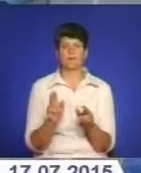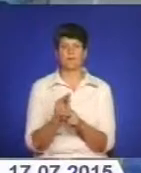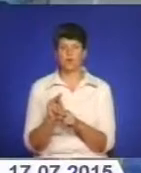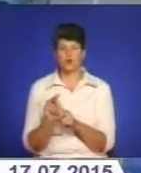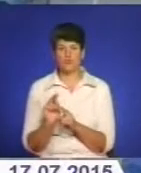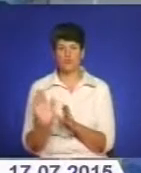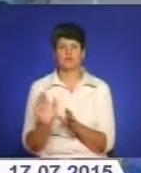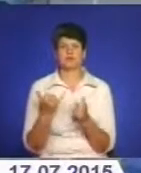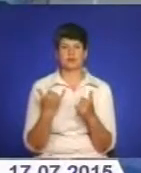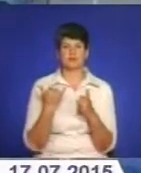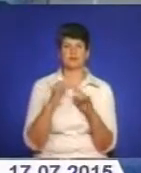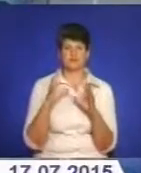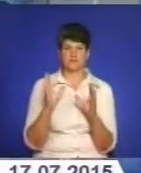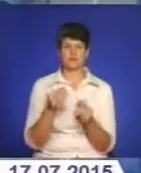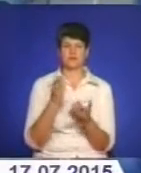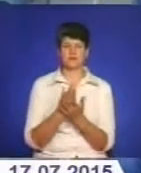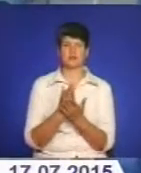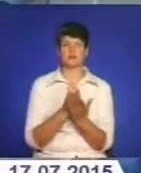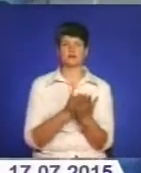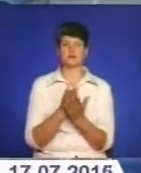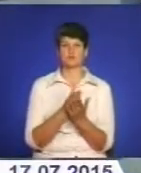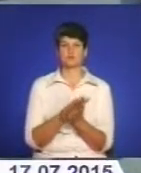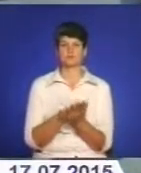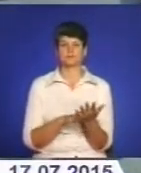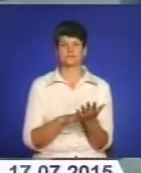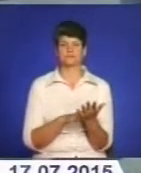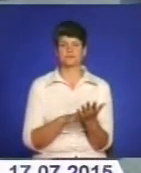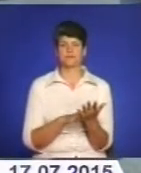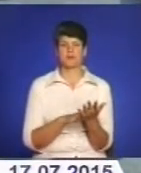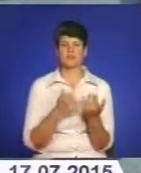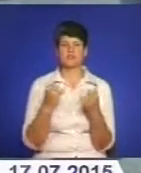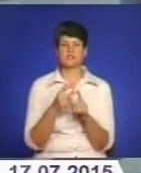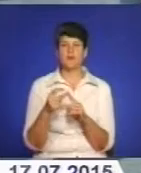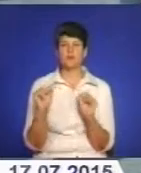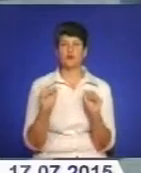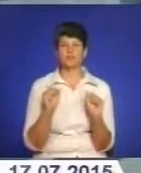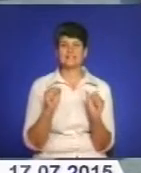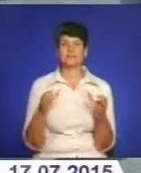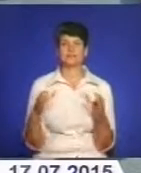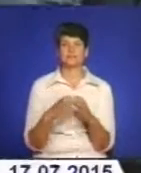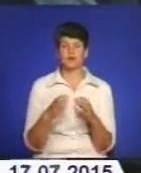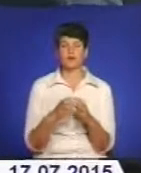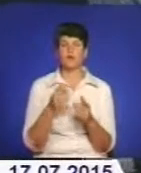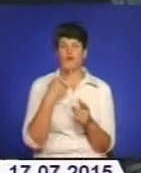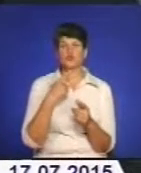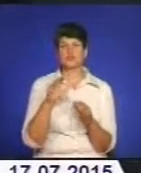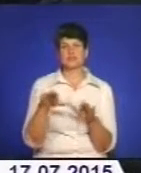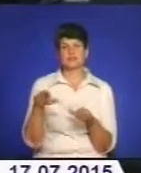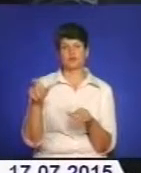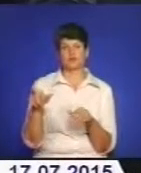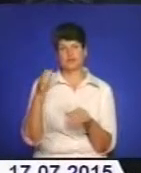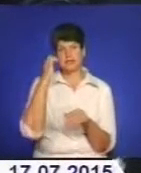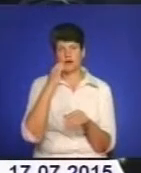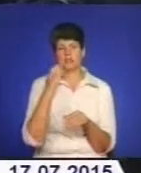пролікувався, зараз все в строю і службу ніс продовжував на сідачі. За словами командира зведеного загону, місцеві жителі неодноразово дякували